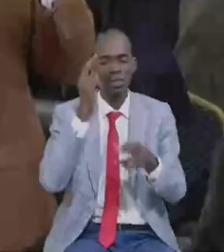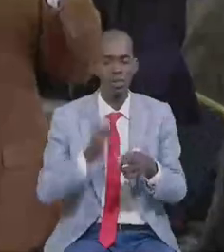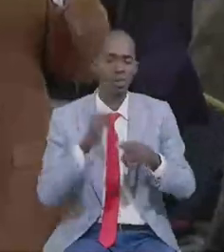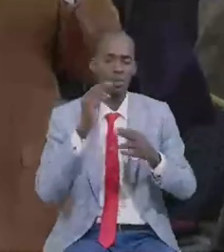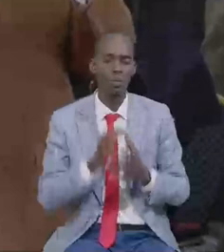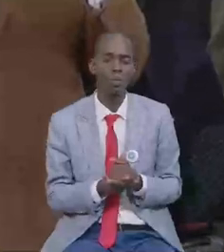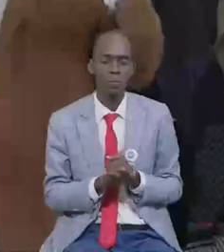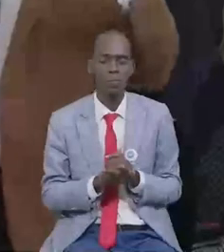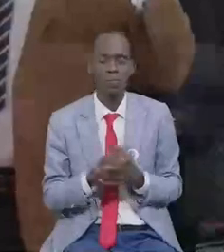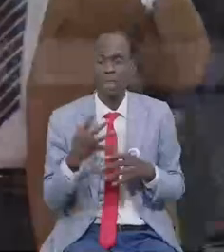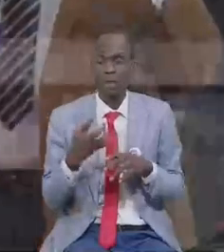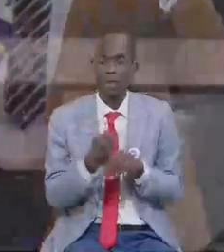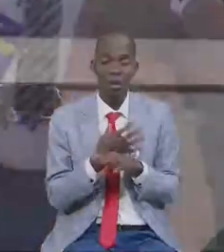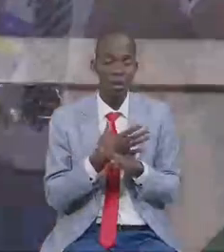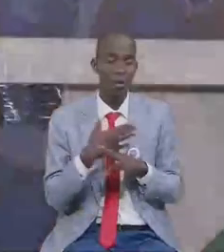Hôte.